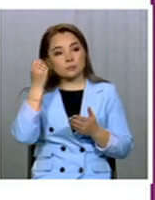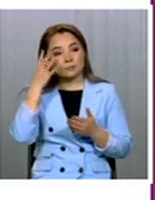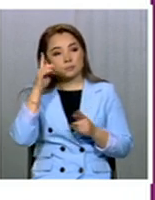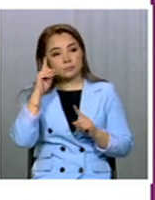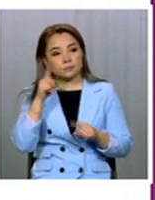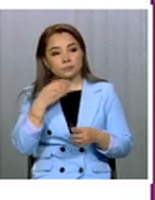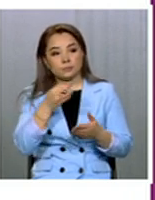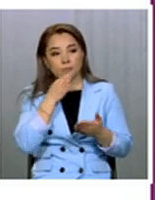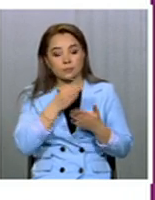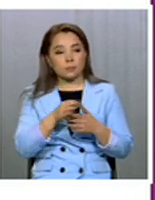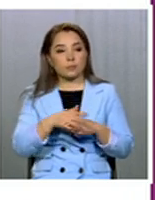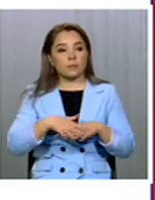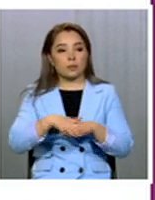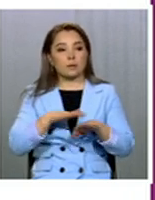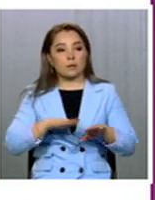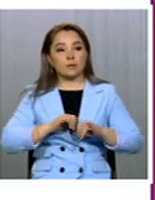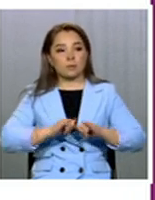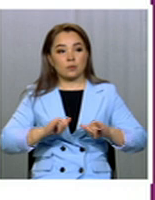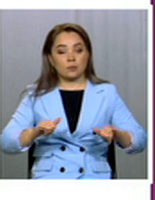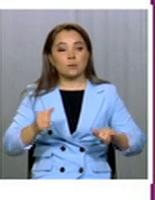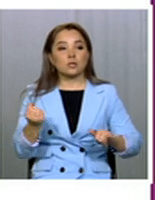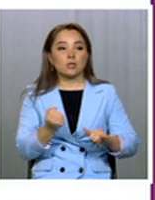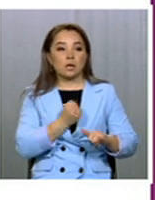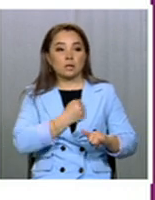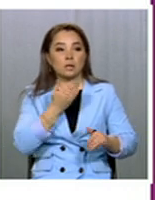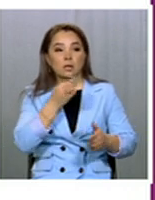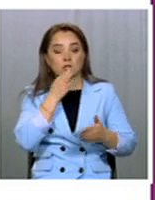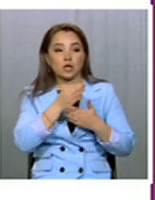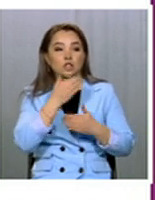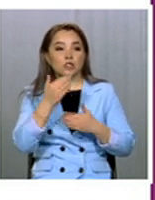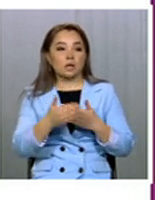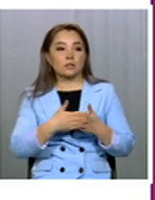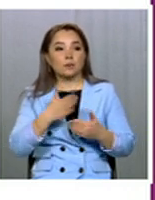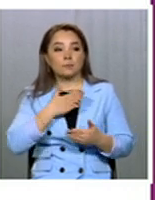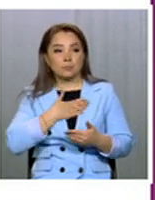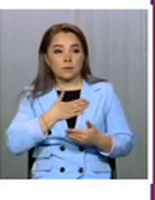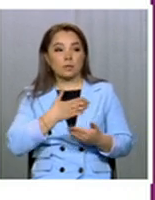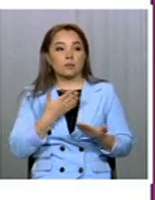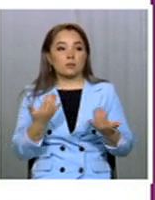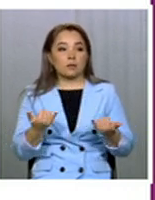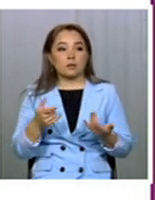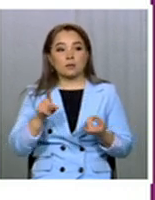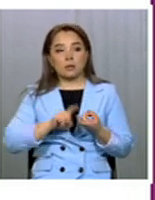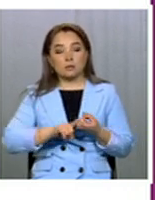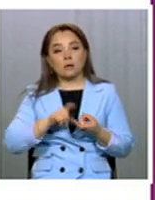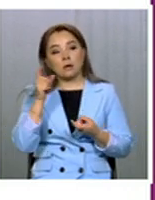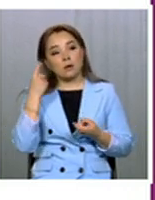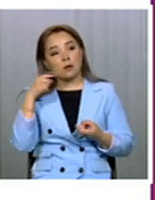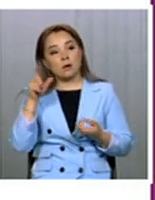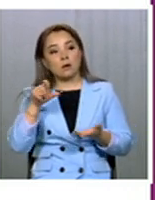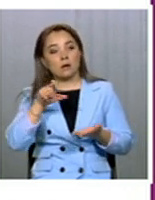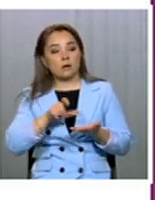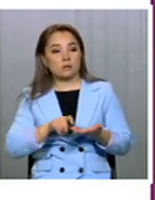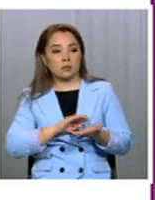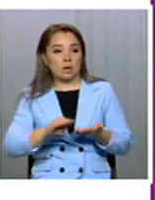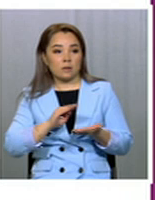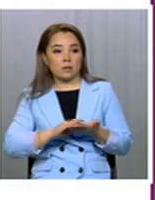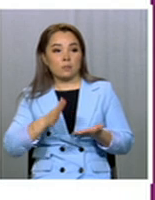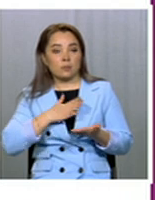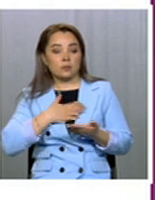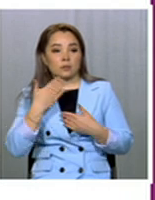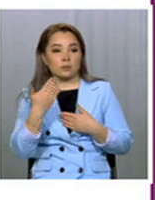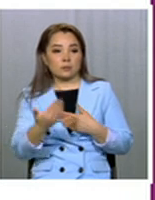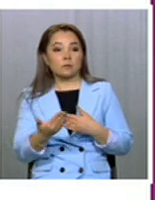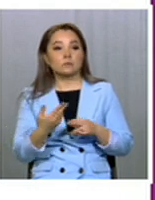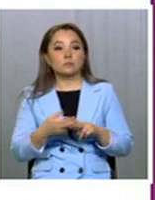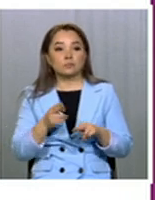әрі өлшемің. Жан ашырың, жақының ем, және ғайсар, ақының ем мен сенің. Оқушылар,